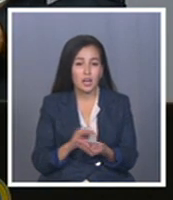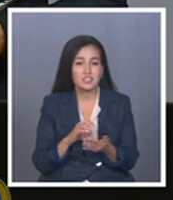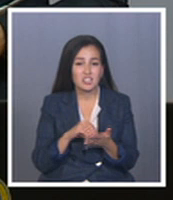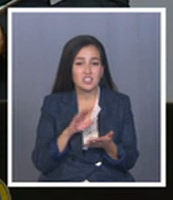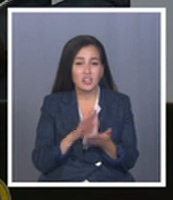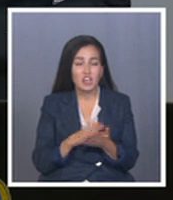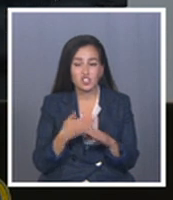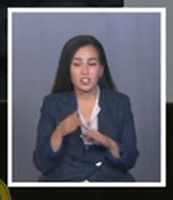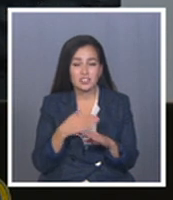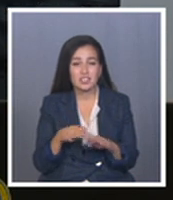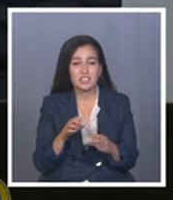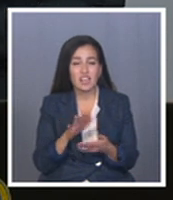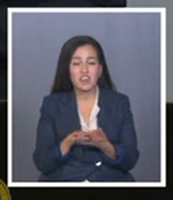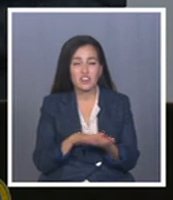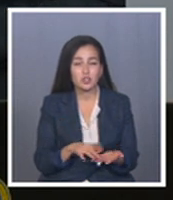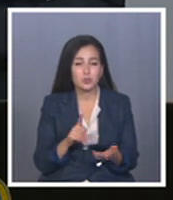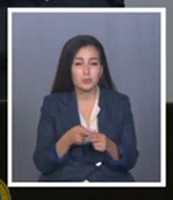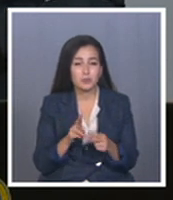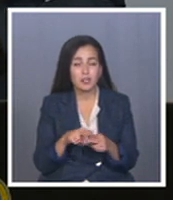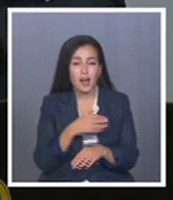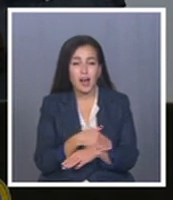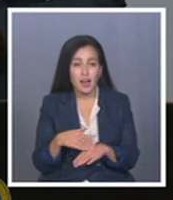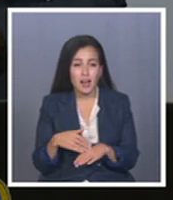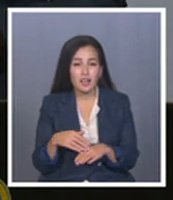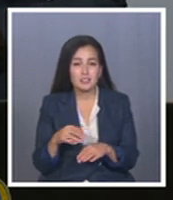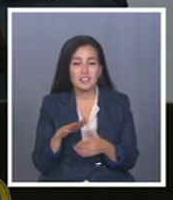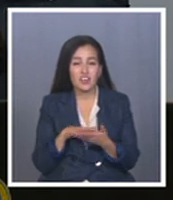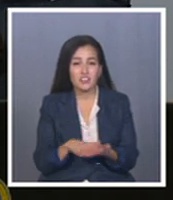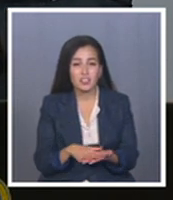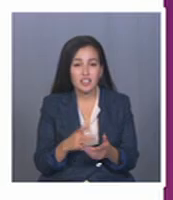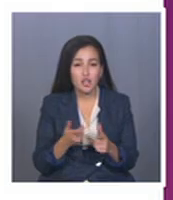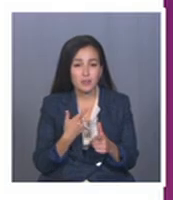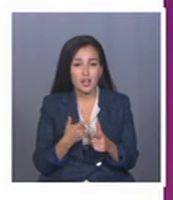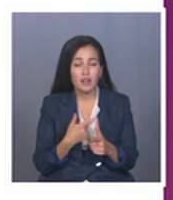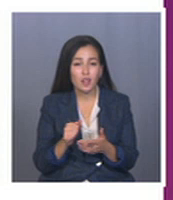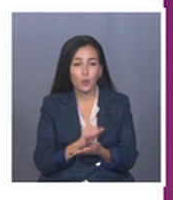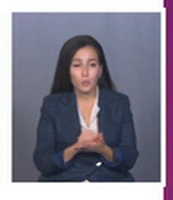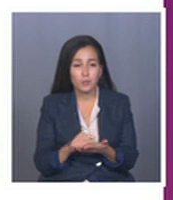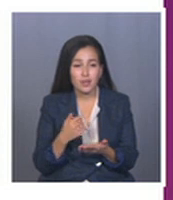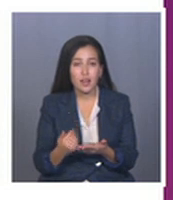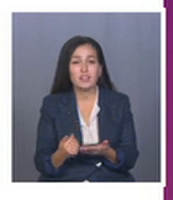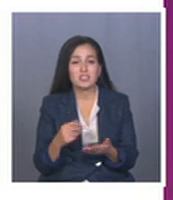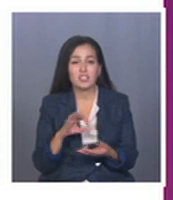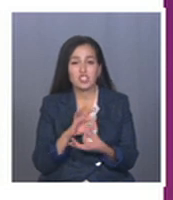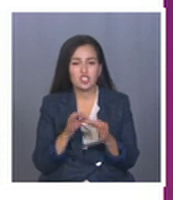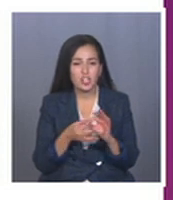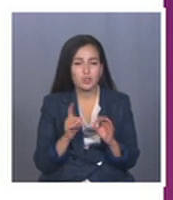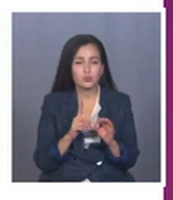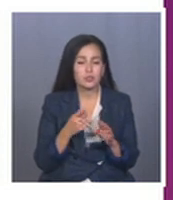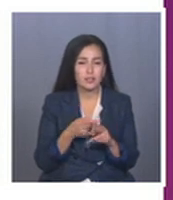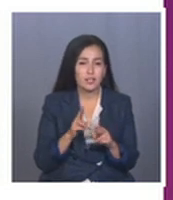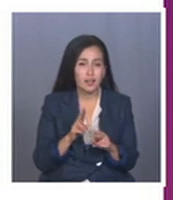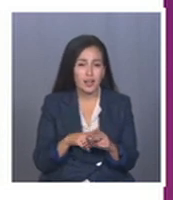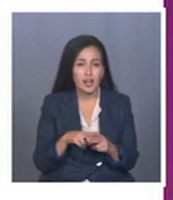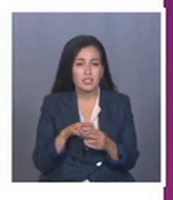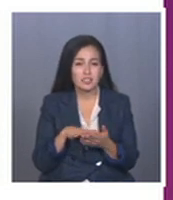частями заявления. Адресат, заявитель, наименование документа, содержание заявления, дата